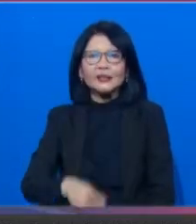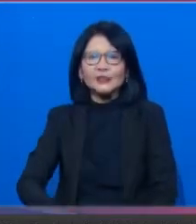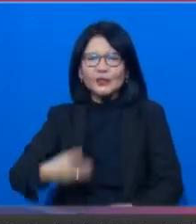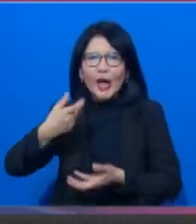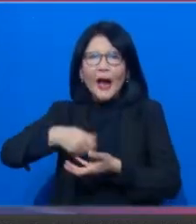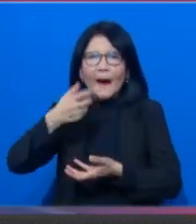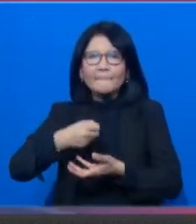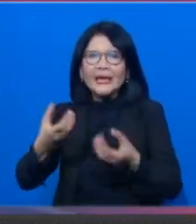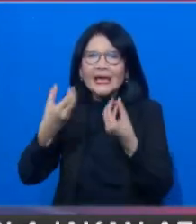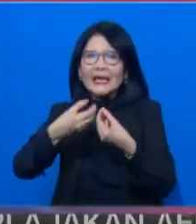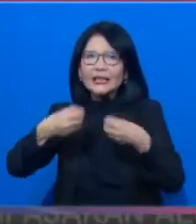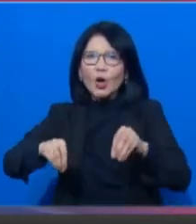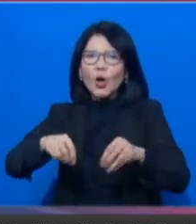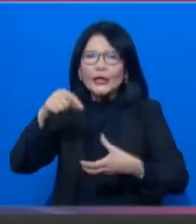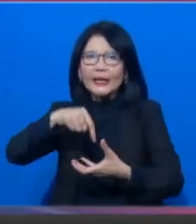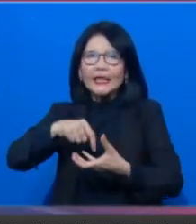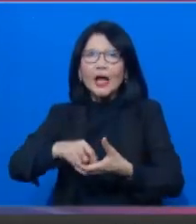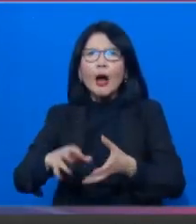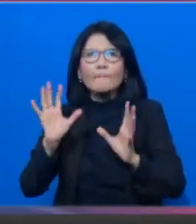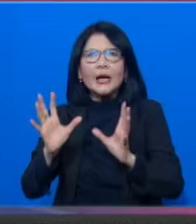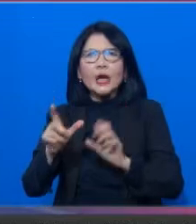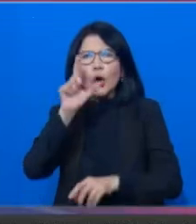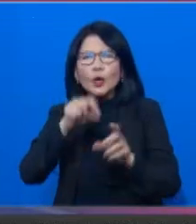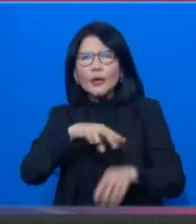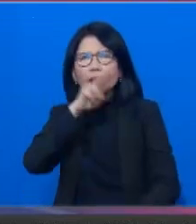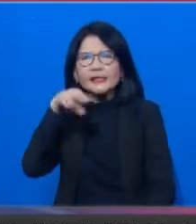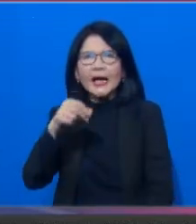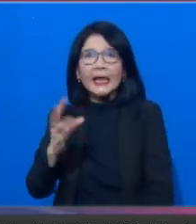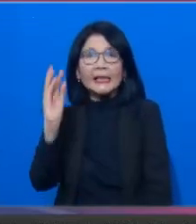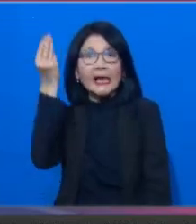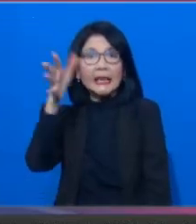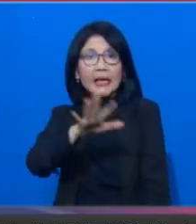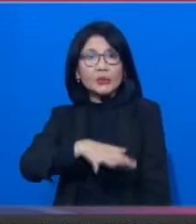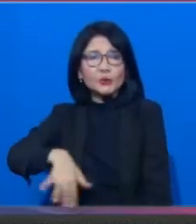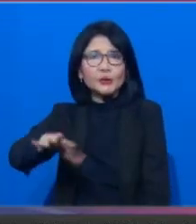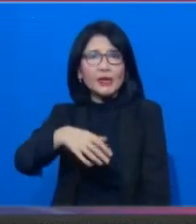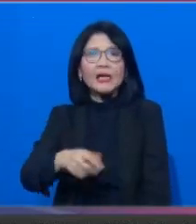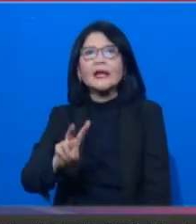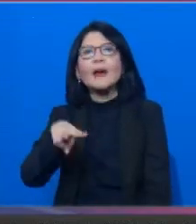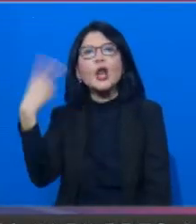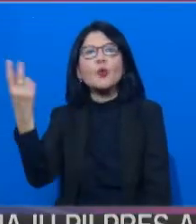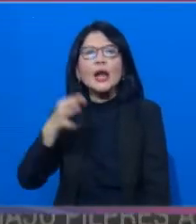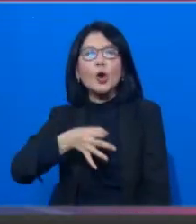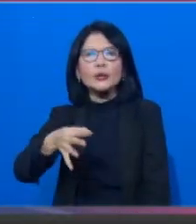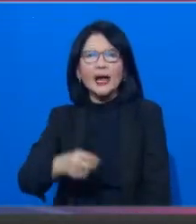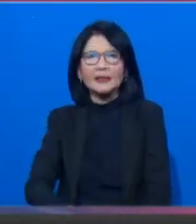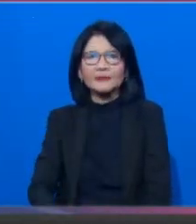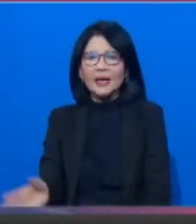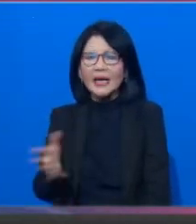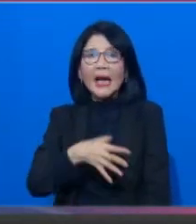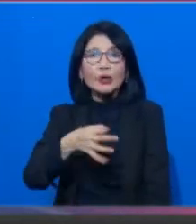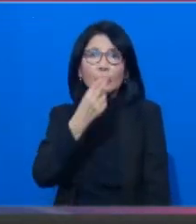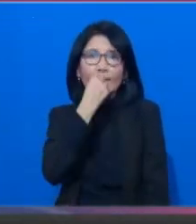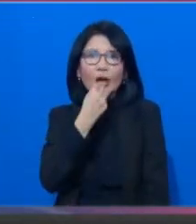telur khas Betawi Bang Roni ini banyak diburu oleh konsumen sekitaran Jabodetabek hingga luar kota. Sementara itu di Bandung, Jawa Barat terdapat